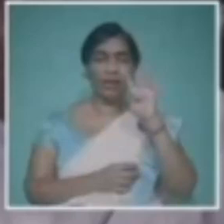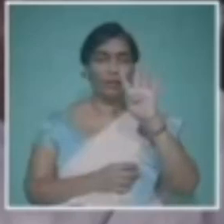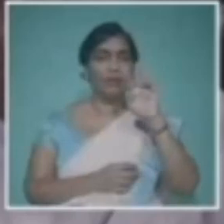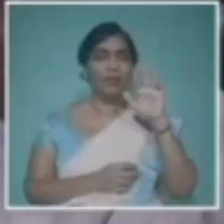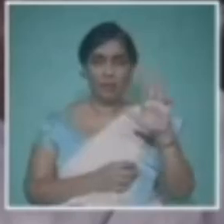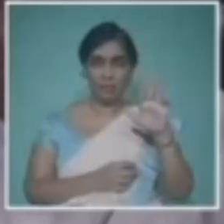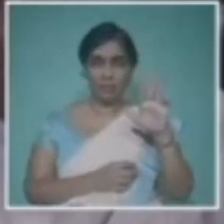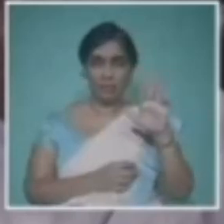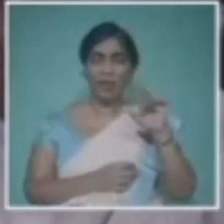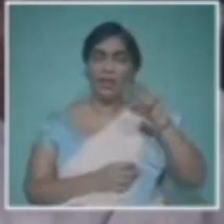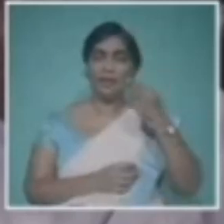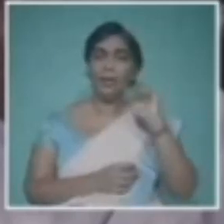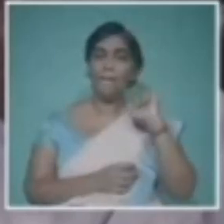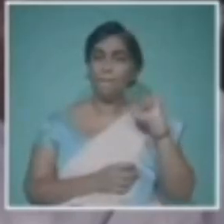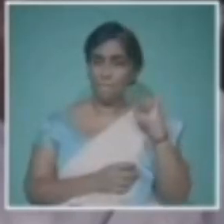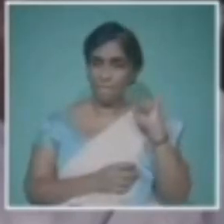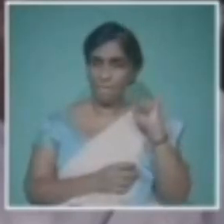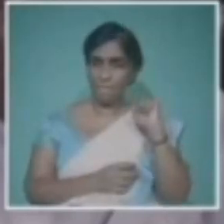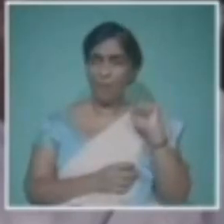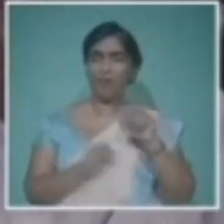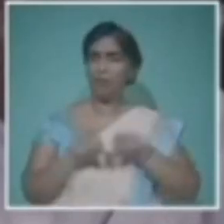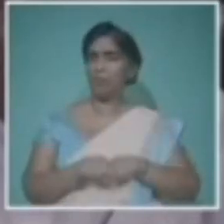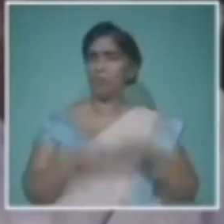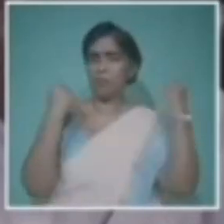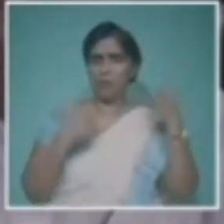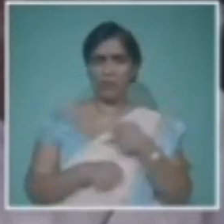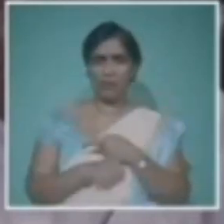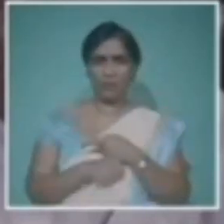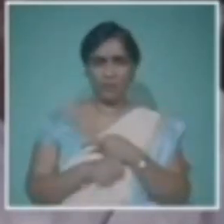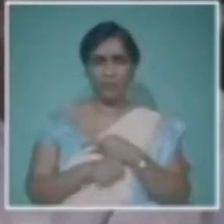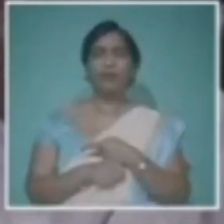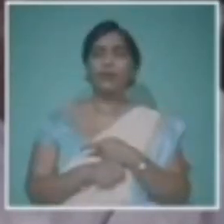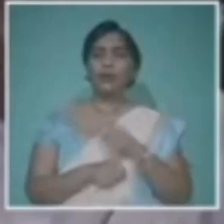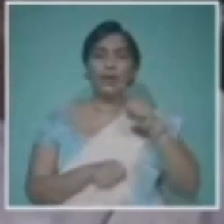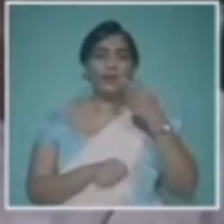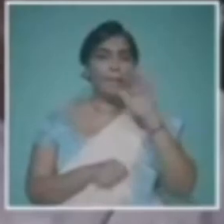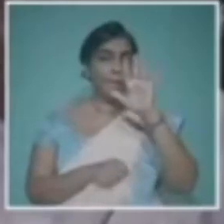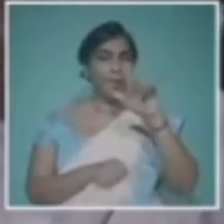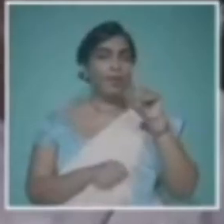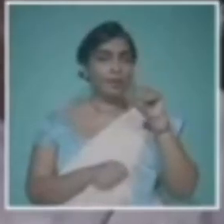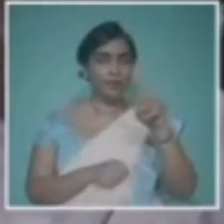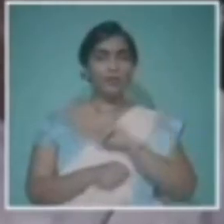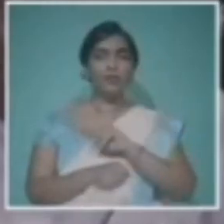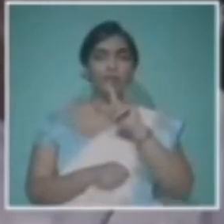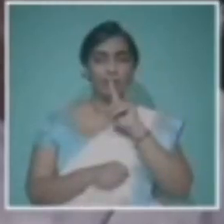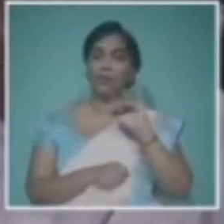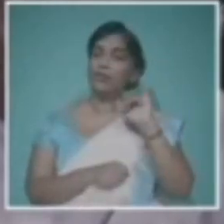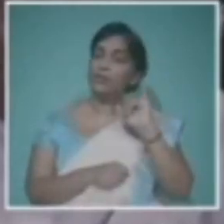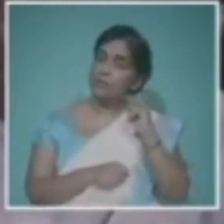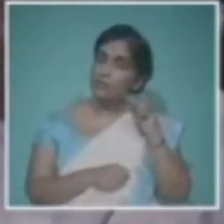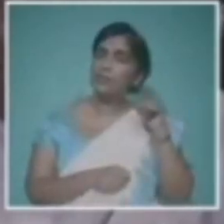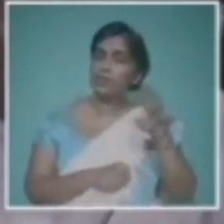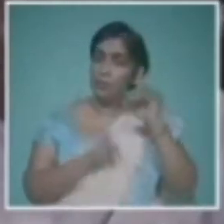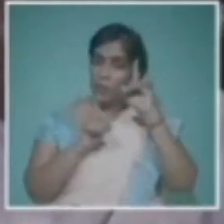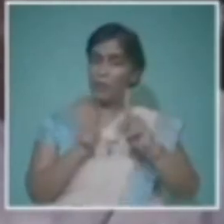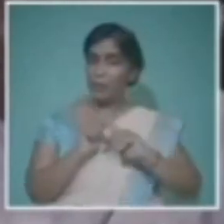149 150 උල්ලංඝනය වෙලා තිබෙනවා. 151 සඳහන් වෙනවා යම් කිසි විදියකට එවැනි